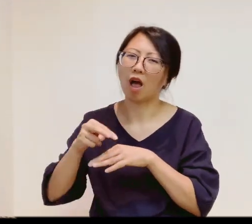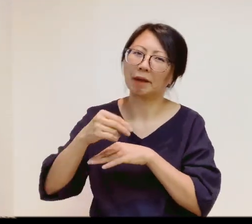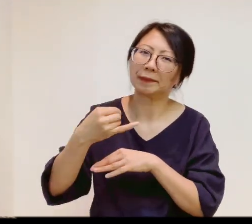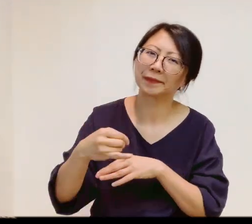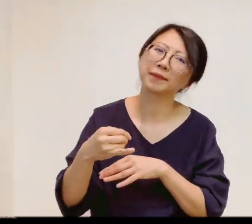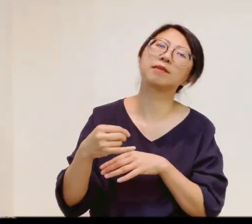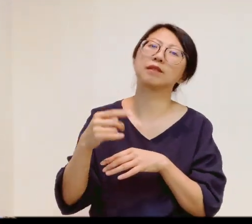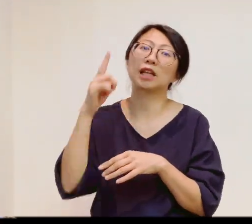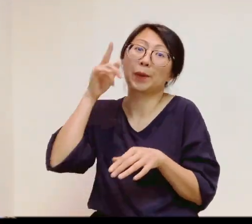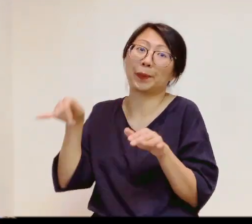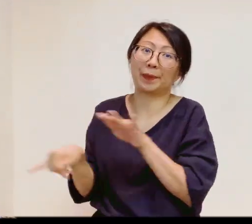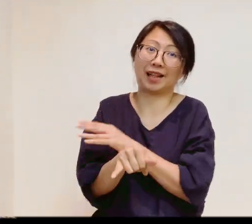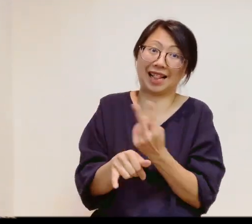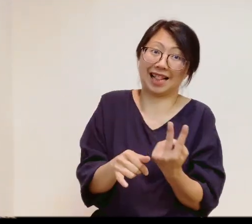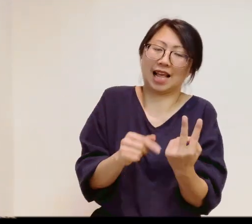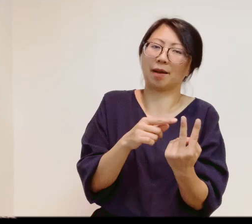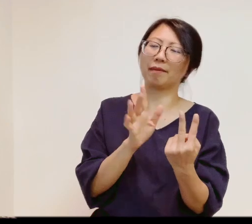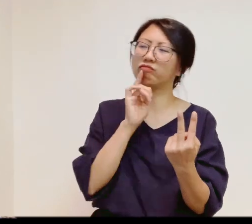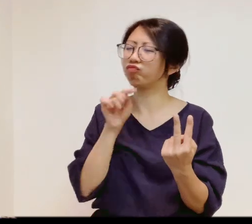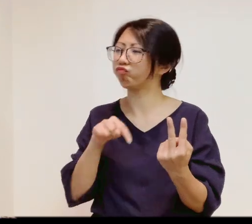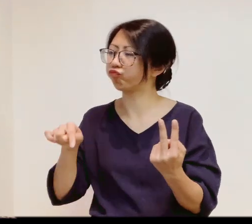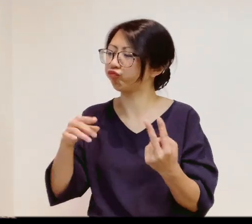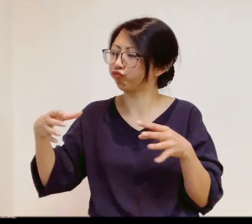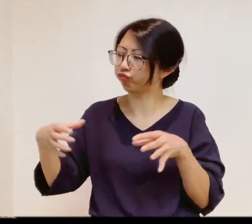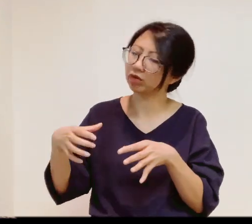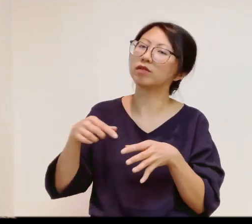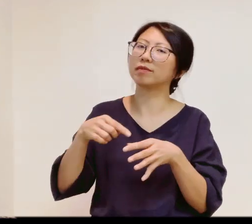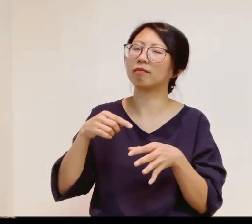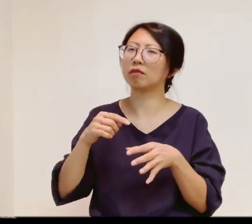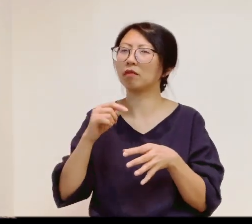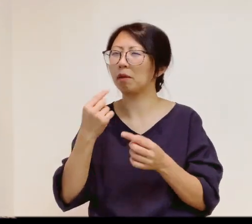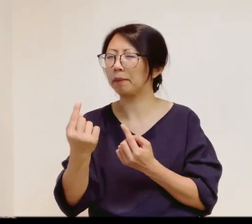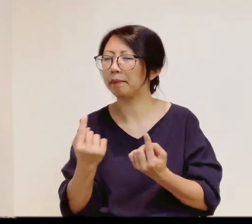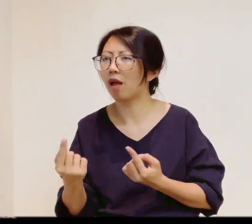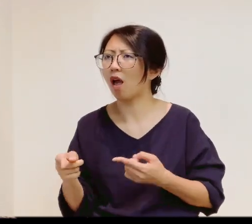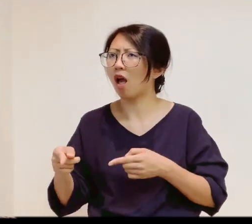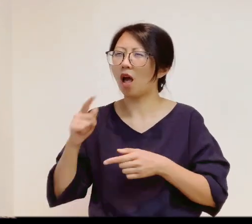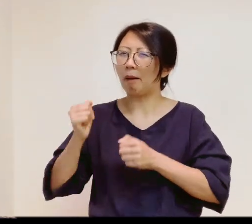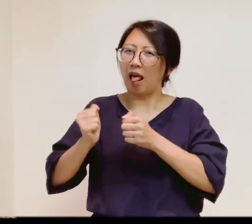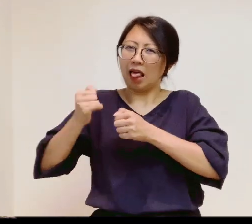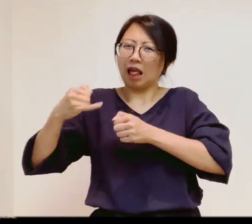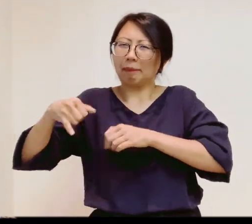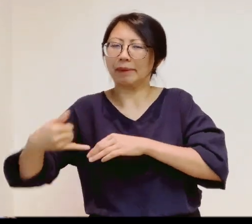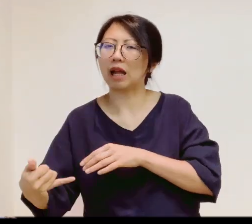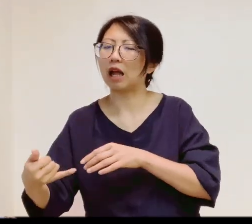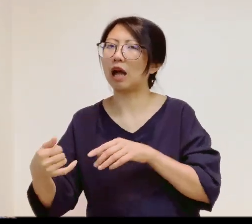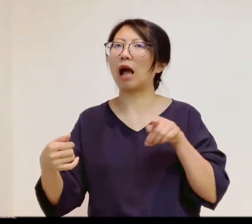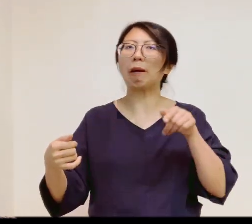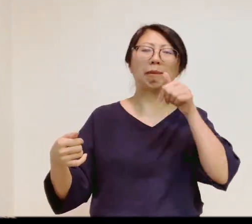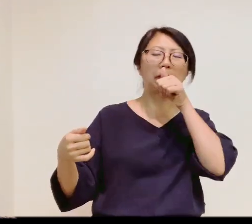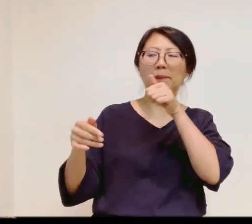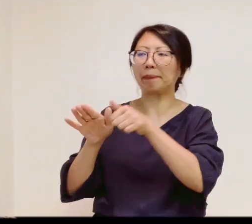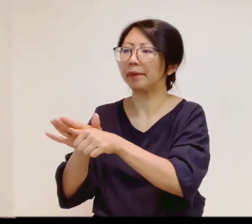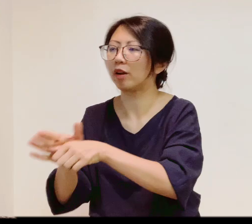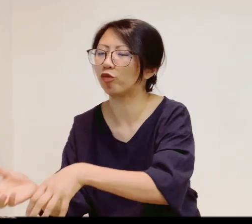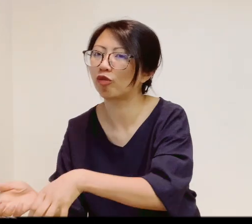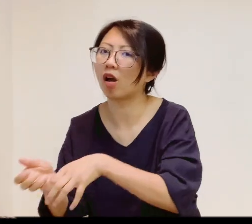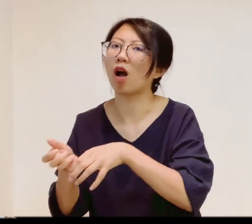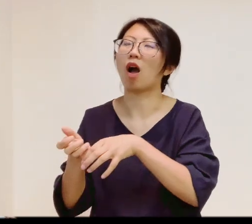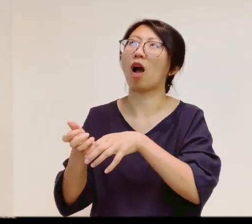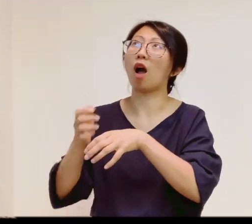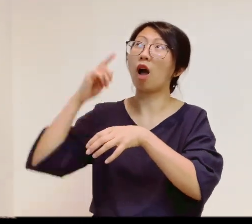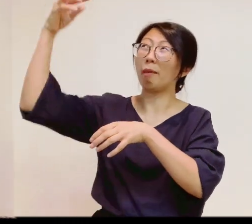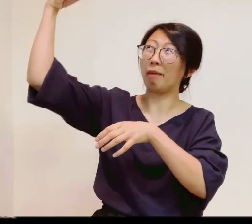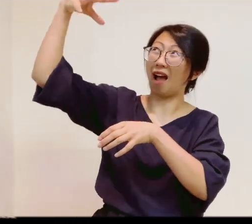一啲嘅婦女啊。咁因為一齊去到即係偷渡去邊境咧，就唔係淨係去兩父子嘅。咁啊見到有啲人走唔喐啊，或者跌